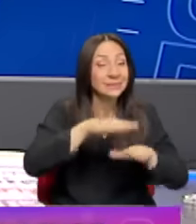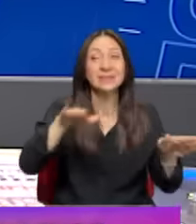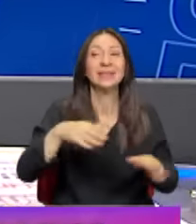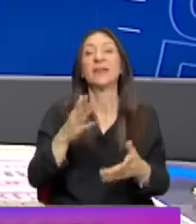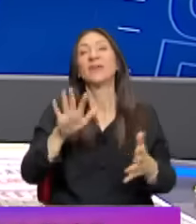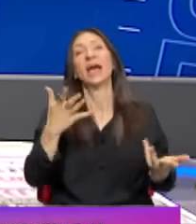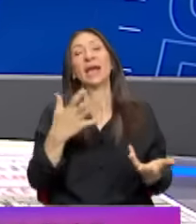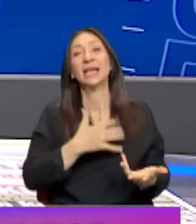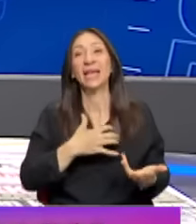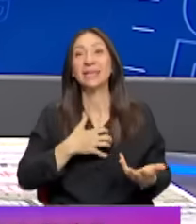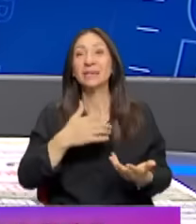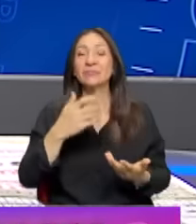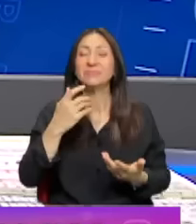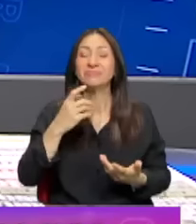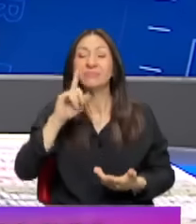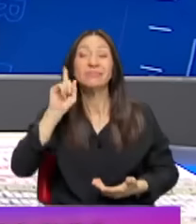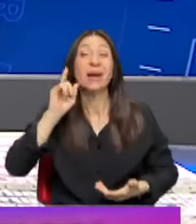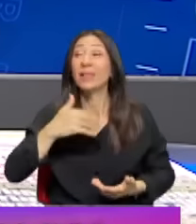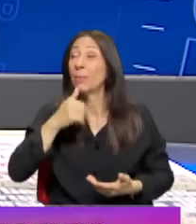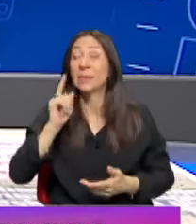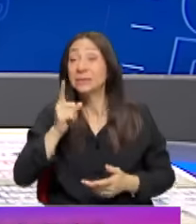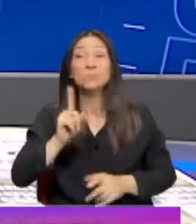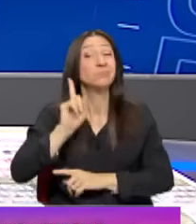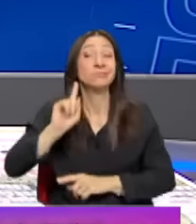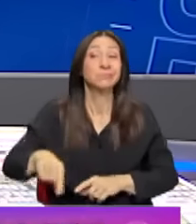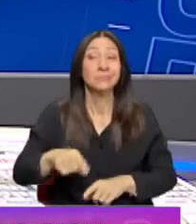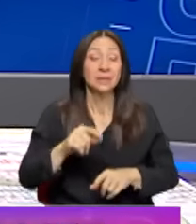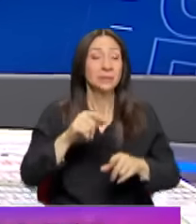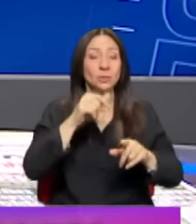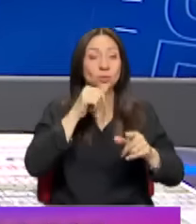kendi başlarına sulama kanallarına atlamak gibi